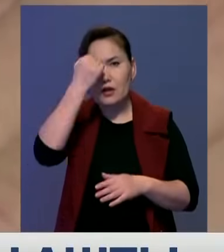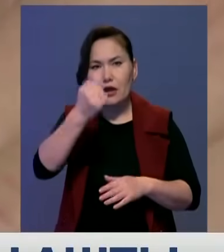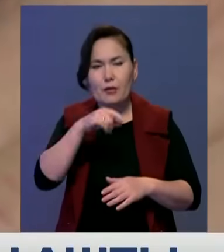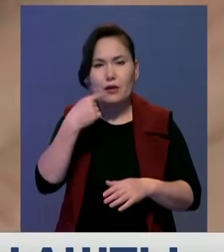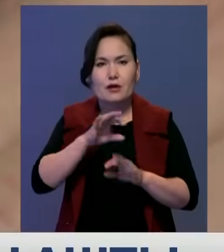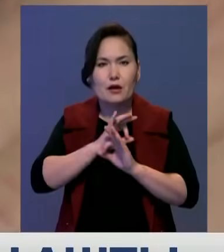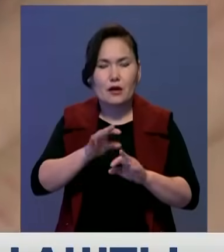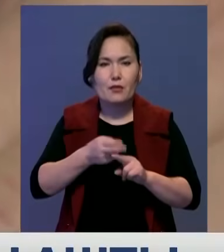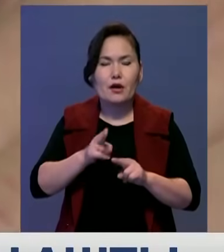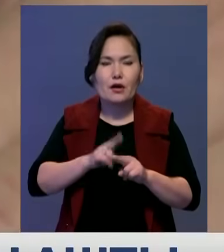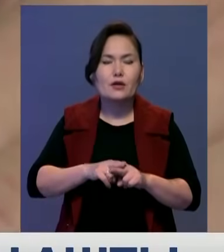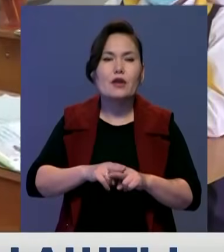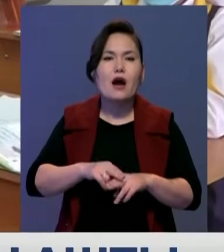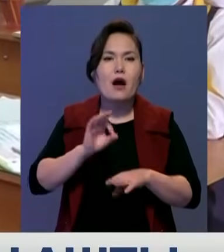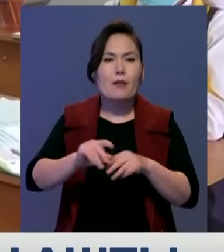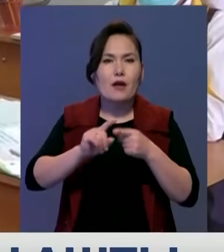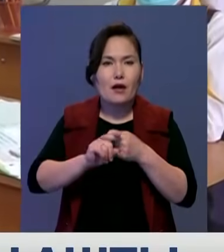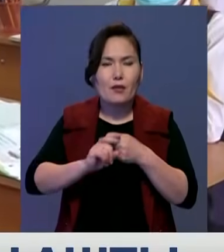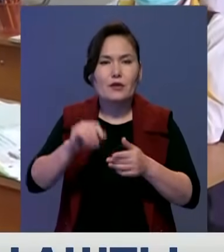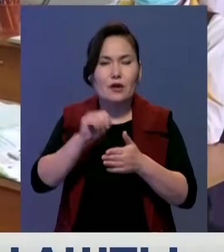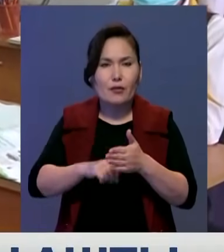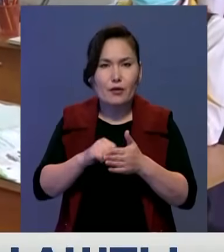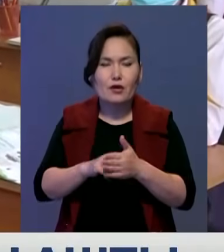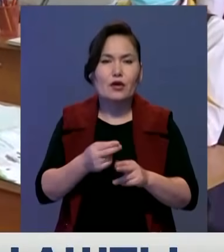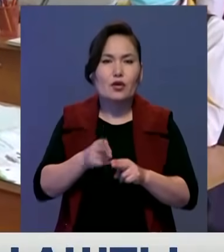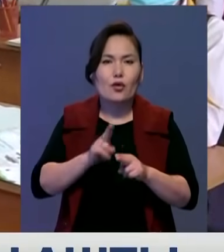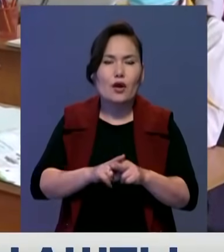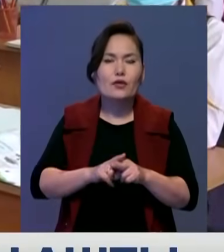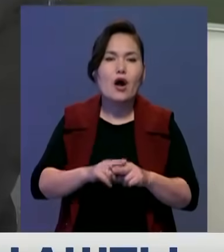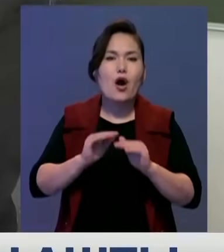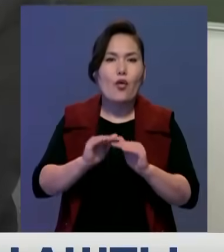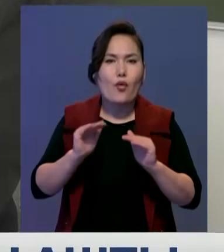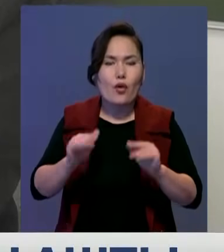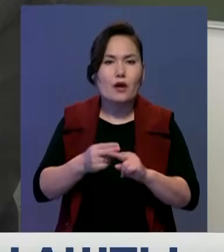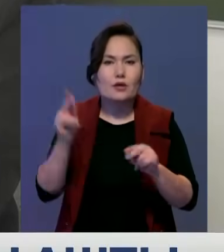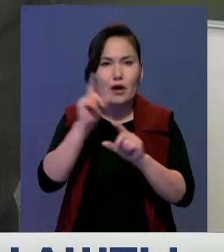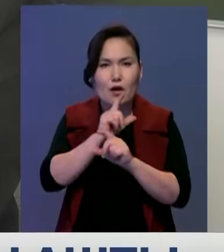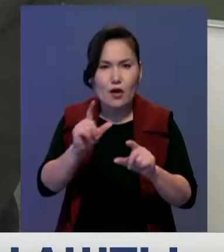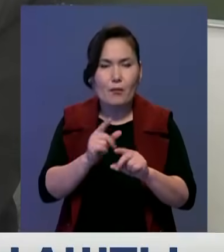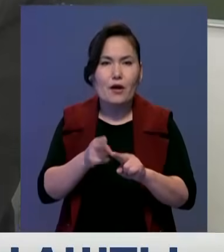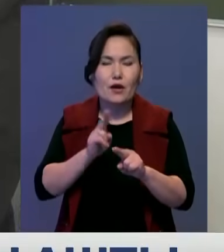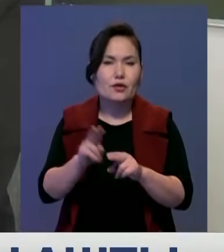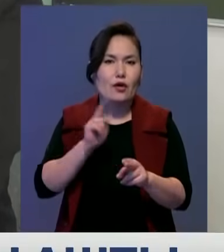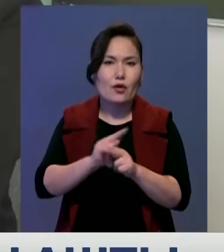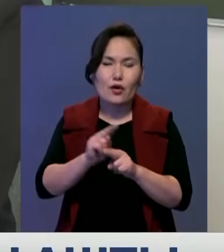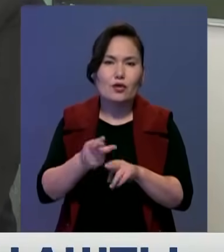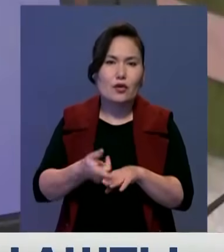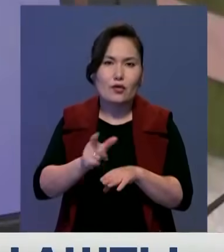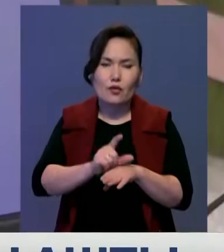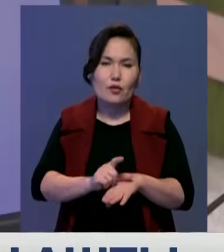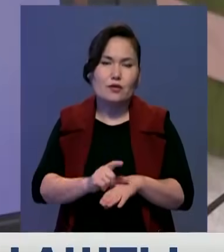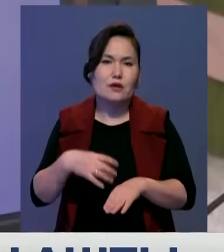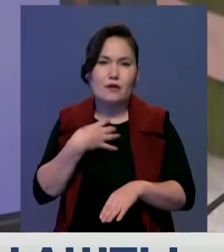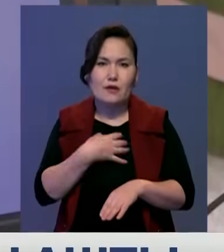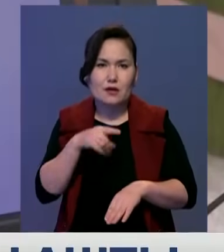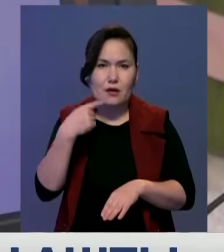екен. Індет өрші білім беру саласы қиындыққа тап болған уақытта, оқушылардың сапалы білім алуына пайдам тисе, арманының орындалғаны дейді